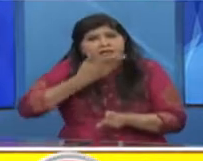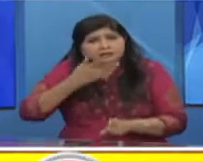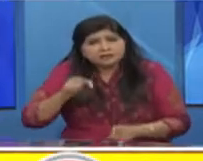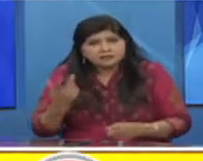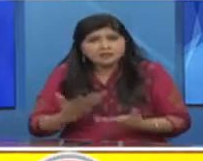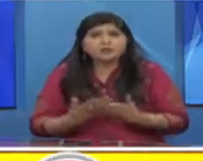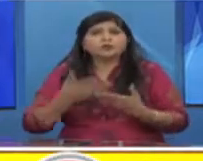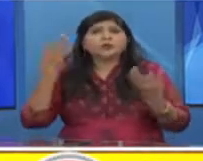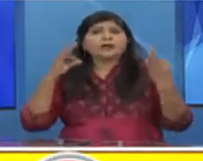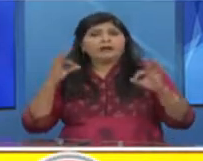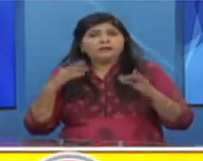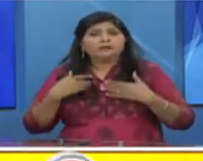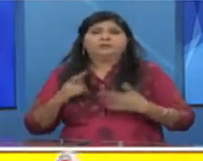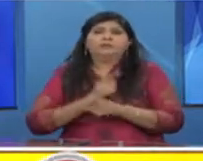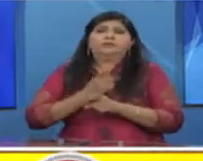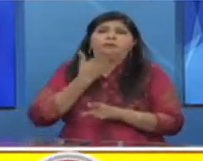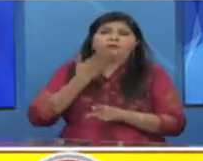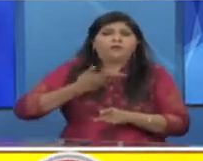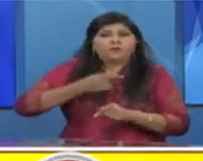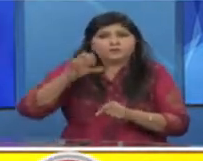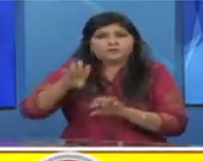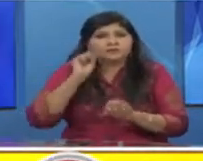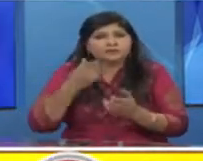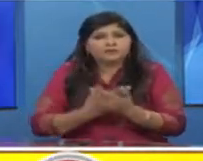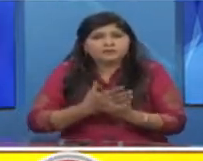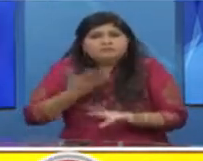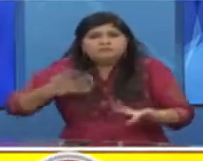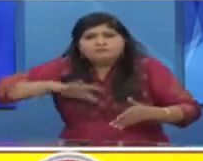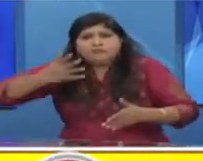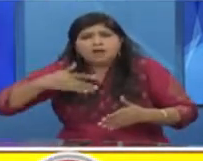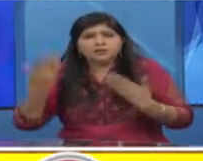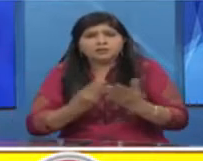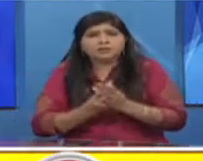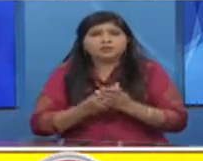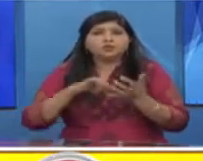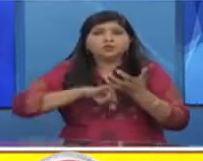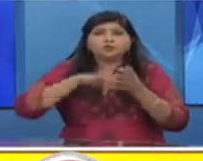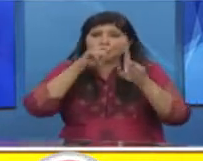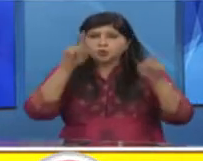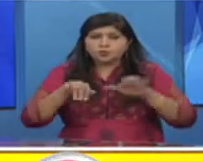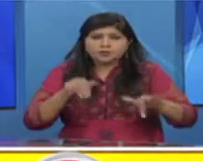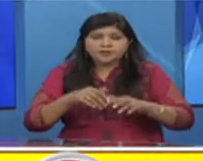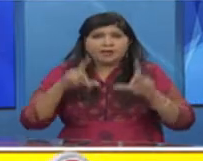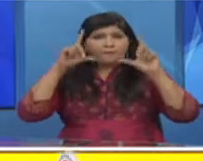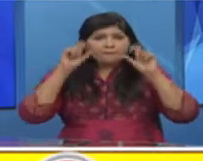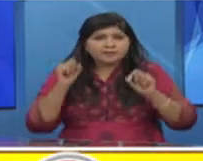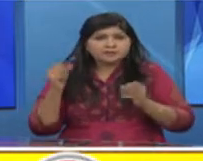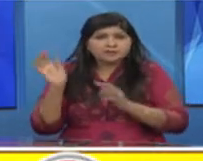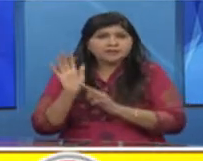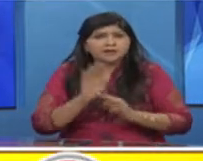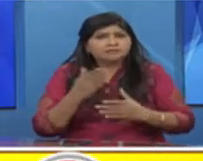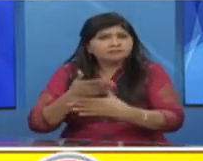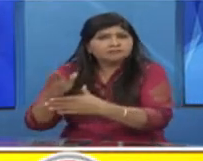भी जानने का अवसर मिला। इसके बाद कई राजदूतों ने सोशल मीडिया पर वहां की तस्वीरें साझा की,